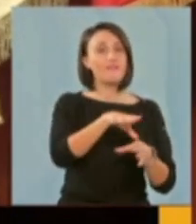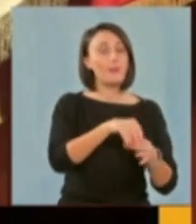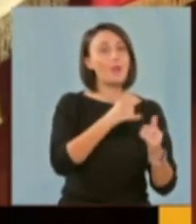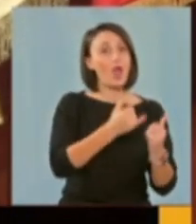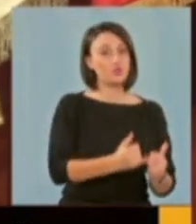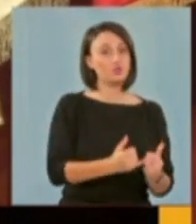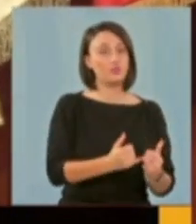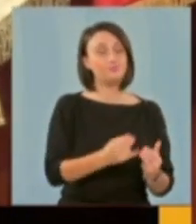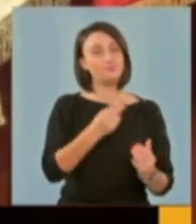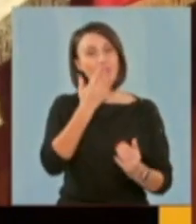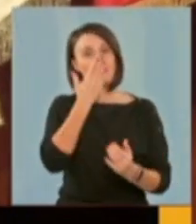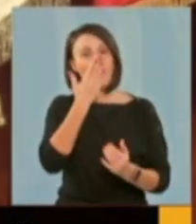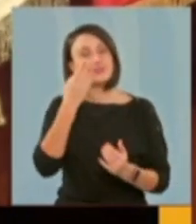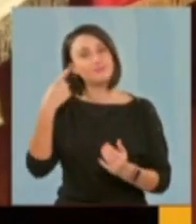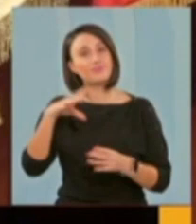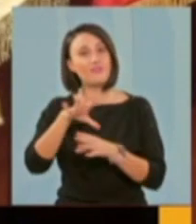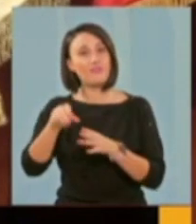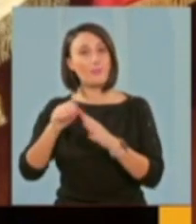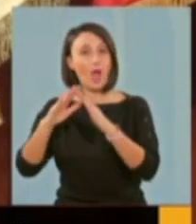familii